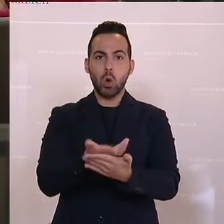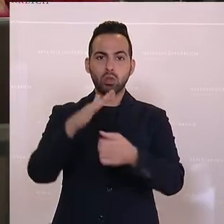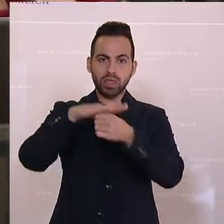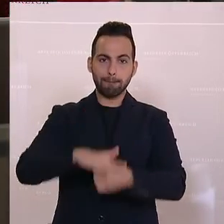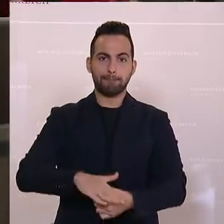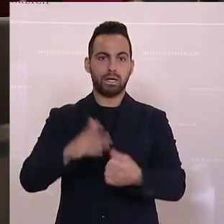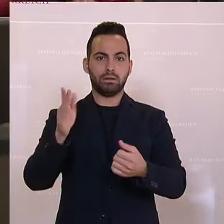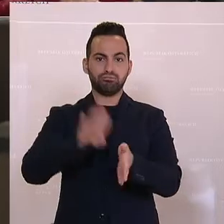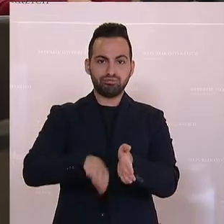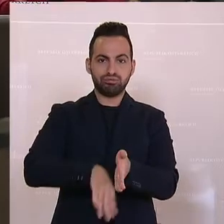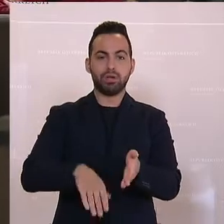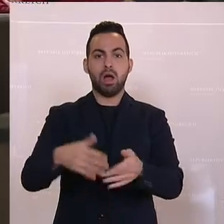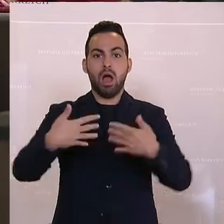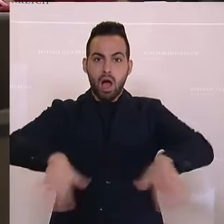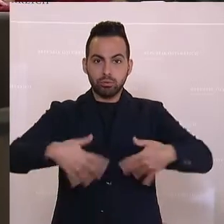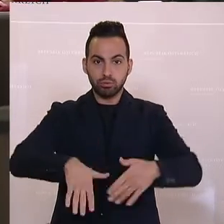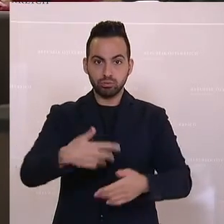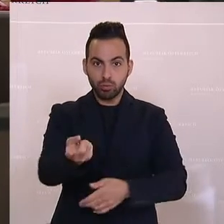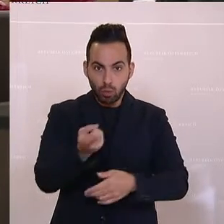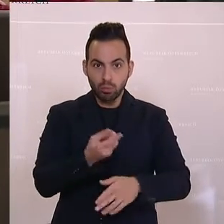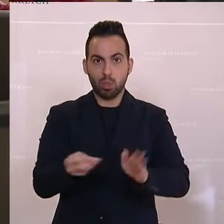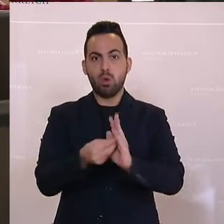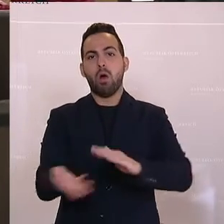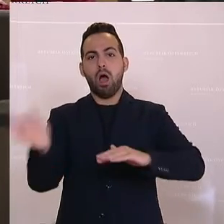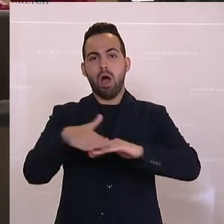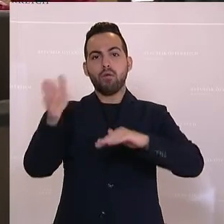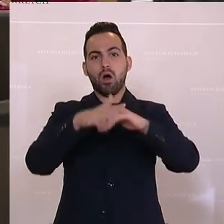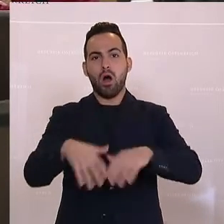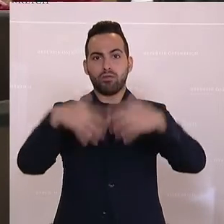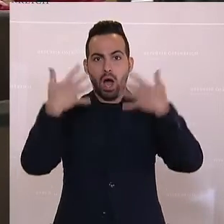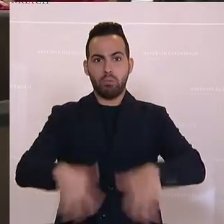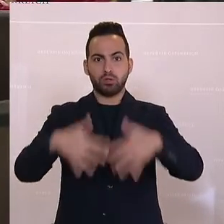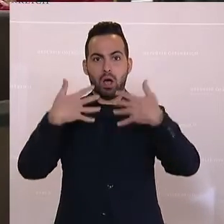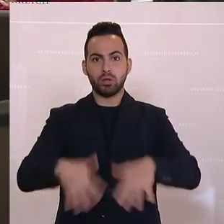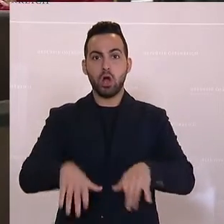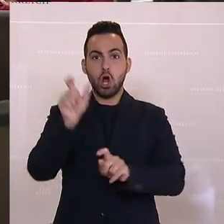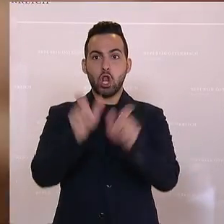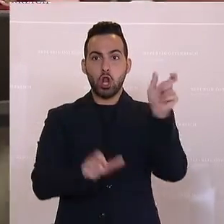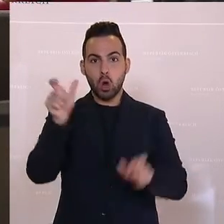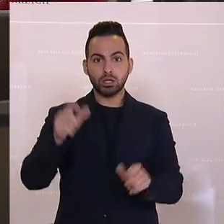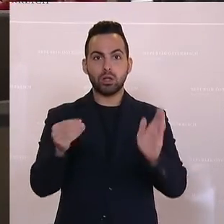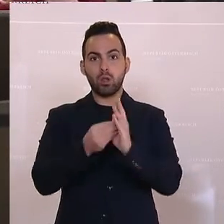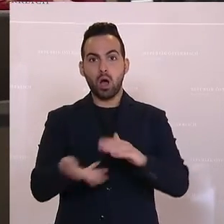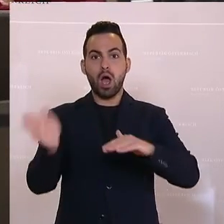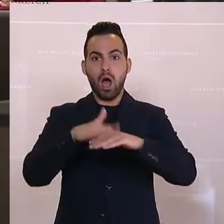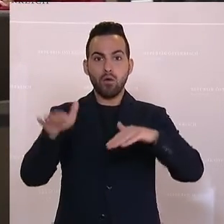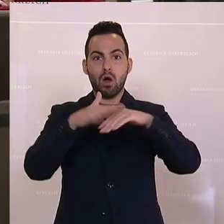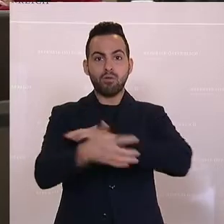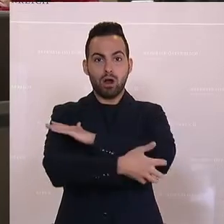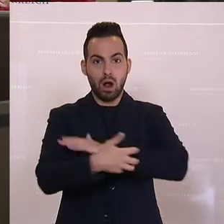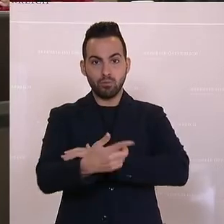die Arbeitslosigkeit, die ohnehin vor der Tür steht, noch verstärken wird und weil sie die Leute weiterhin in die Armut drängen